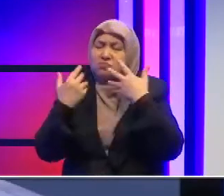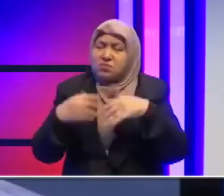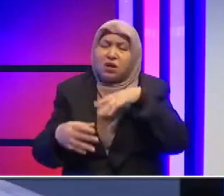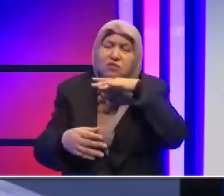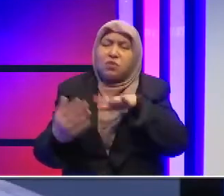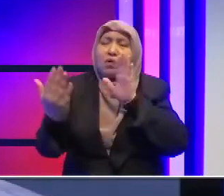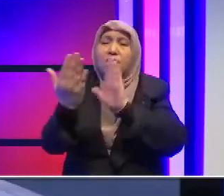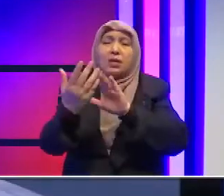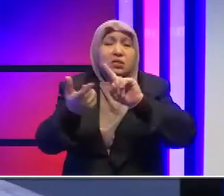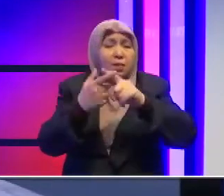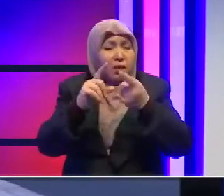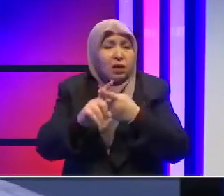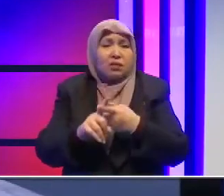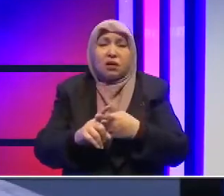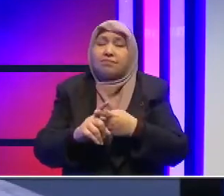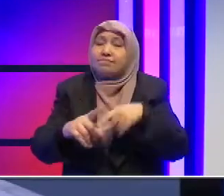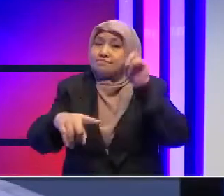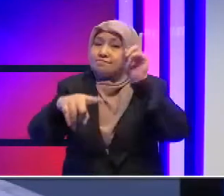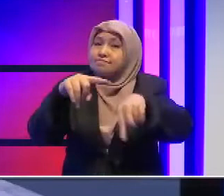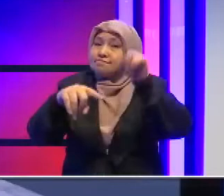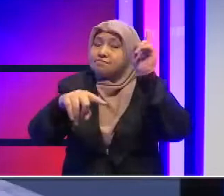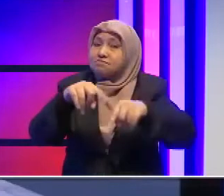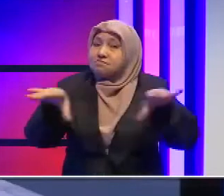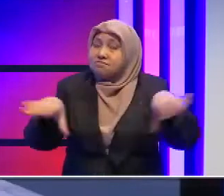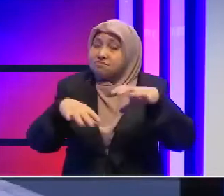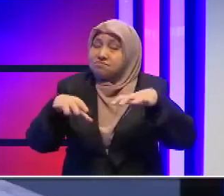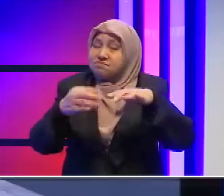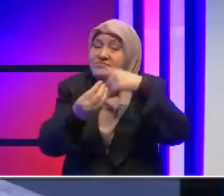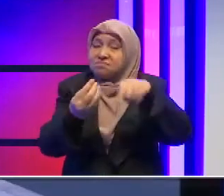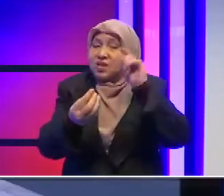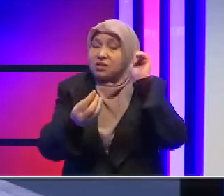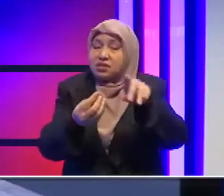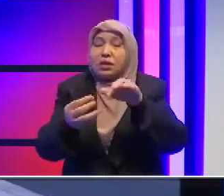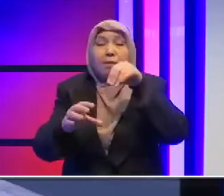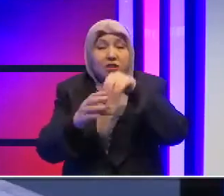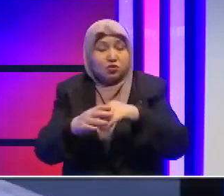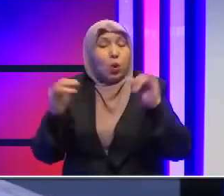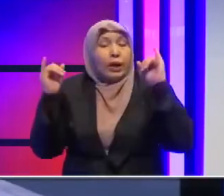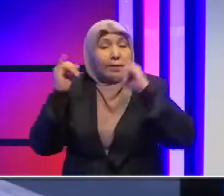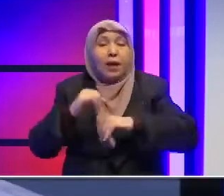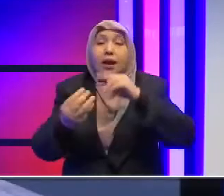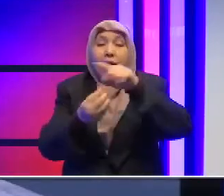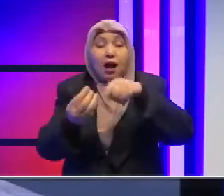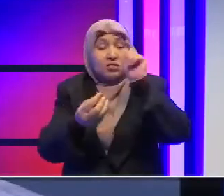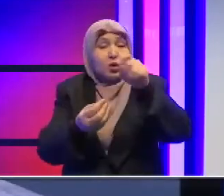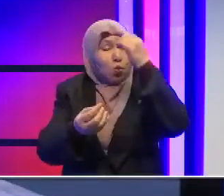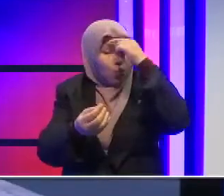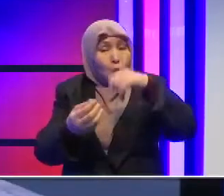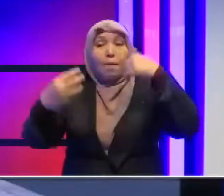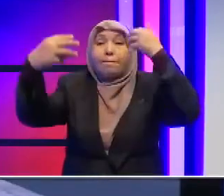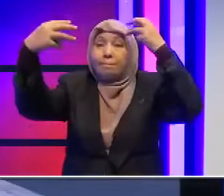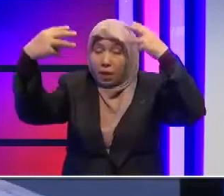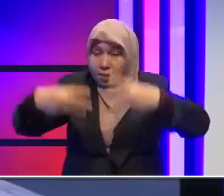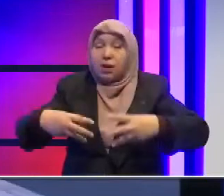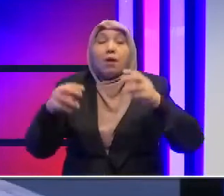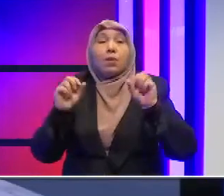juga para sahabatnya, antaranya larangan daripada melaksanakan perintah Allah, termasuklah ibadah haji ini, untuk berperang